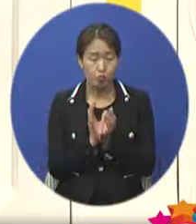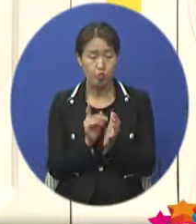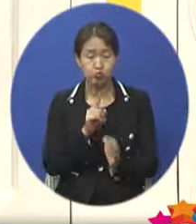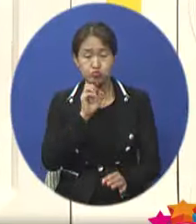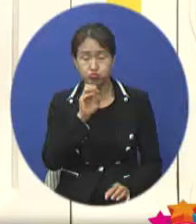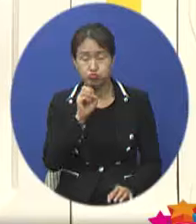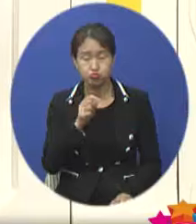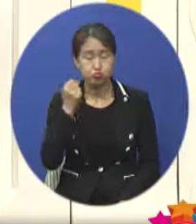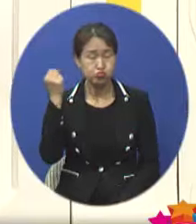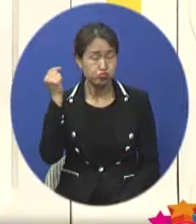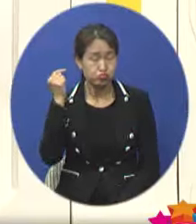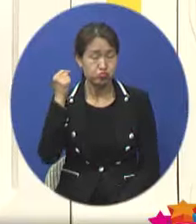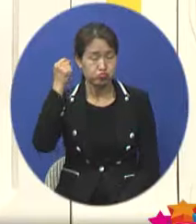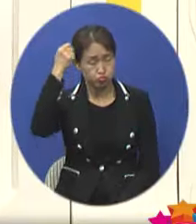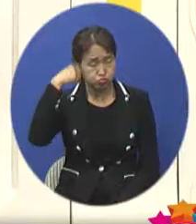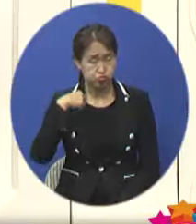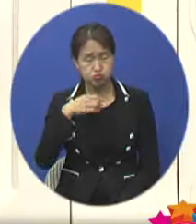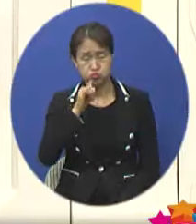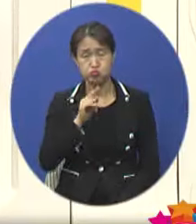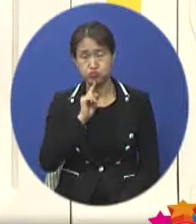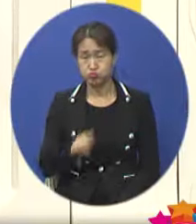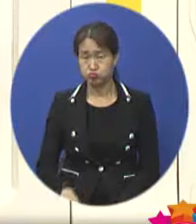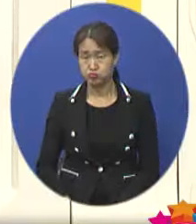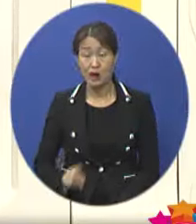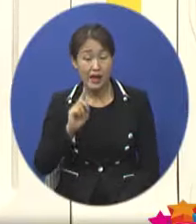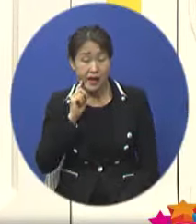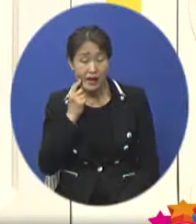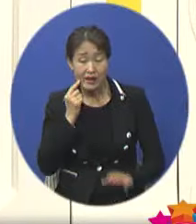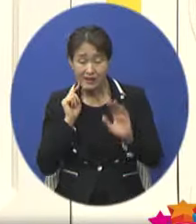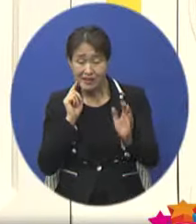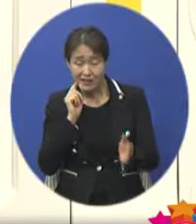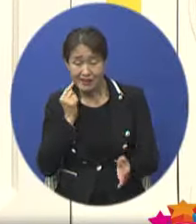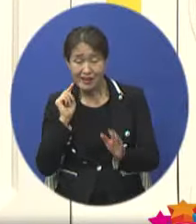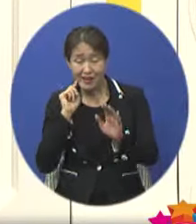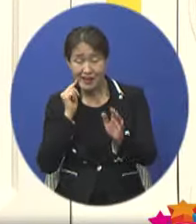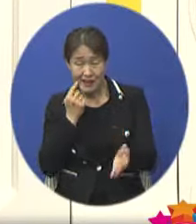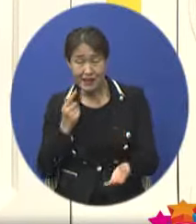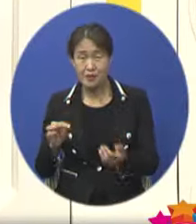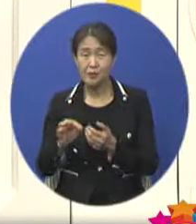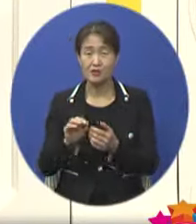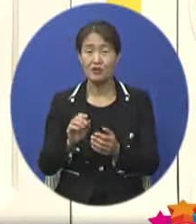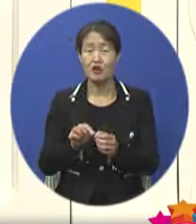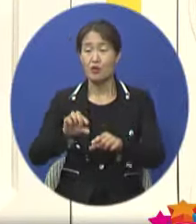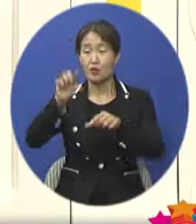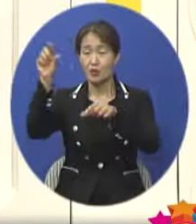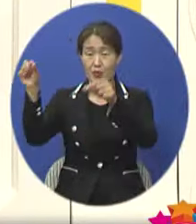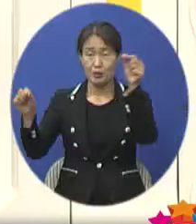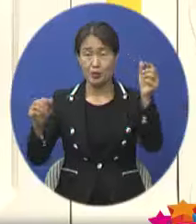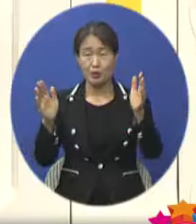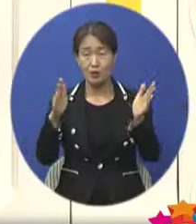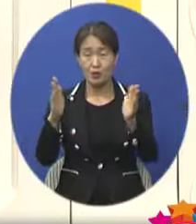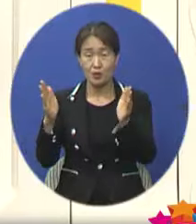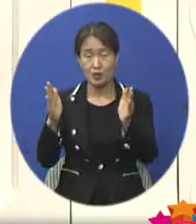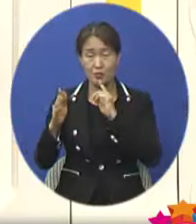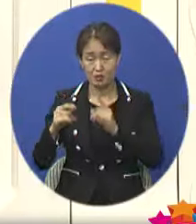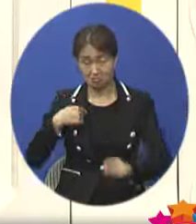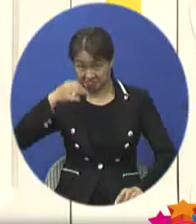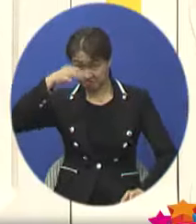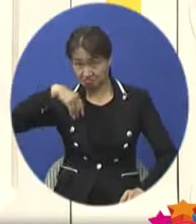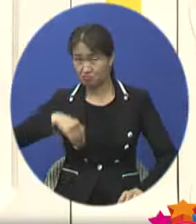듣고 그런다는 거. 뭐 다 느낌을 느낀다는 갖고 거. 있죠. 예. 예. 아 예쁘다. 난 예쁘다. 그러면 난이 흔들흔들 거려. 어, 보셨어요? 봤어.